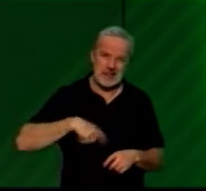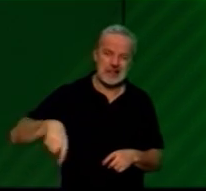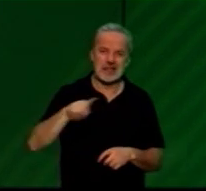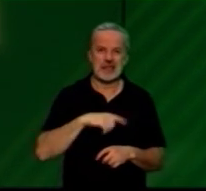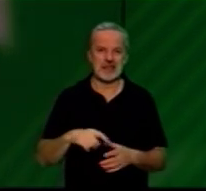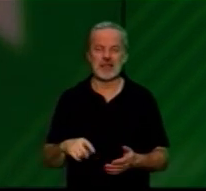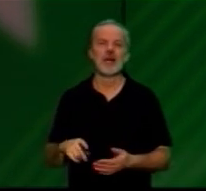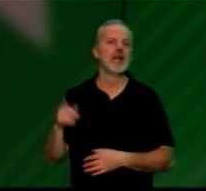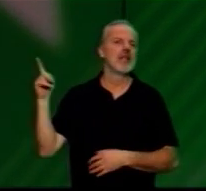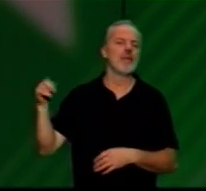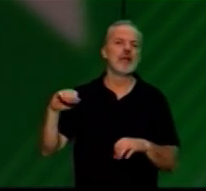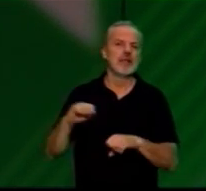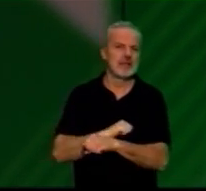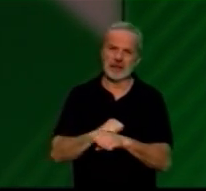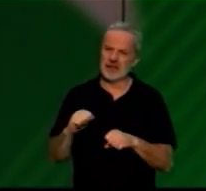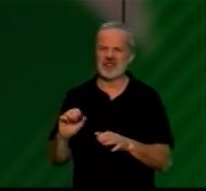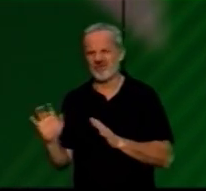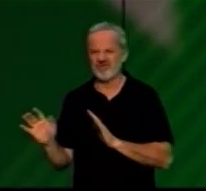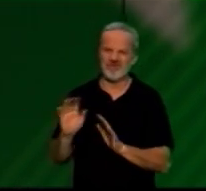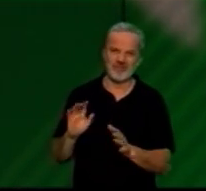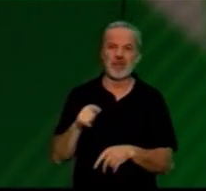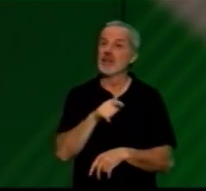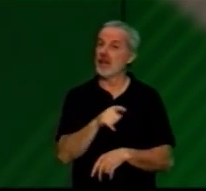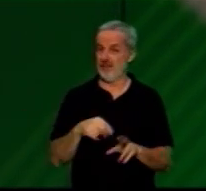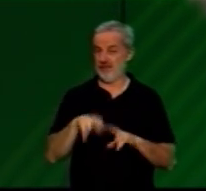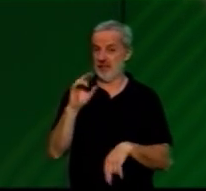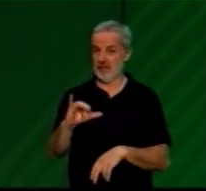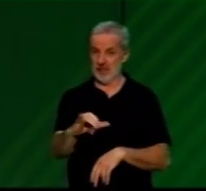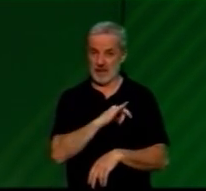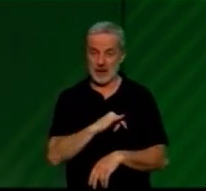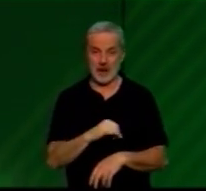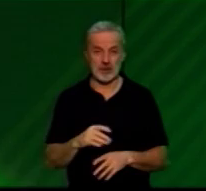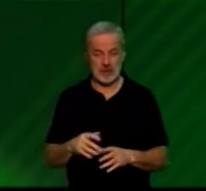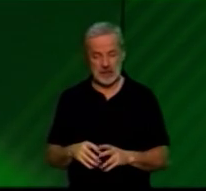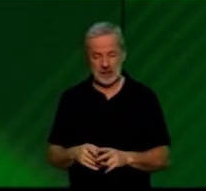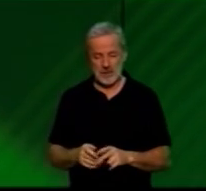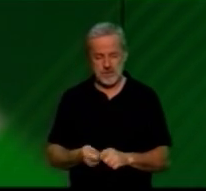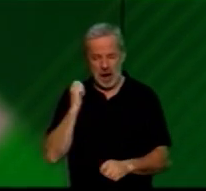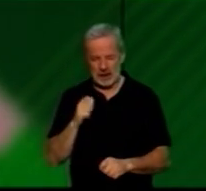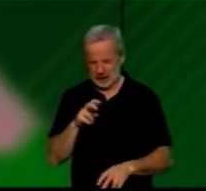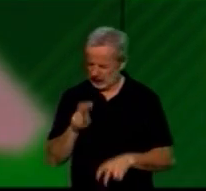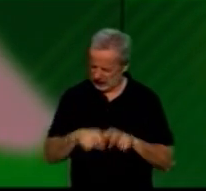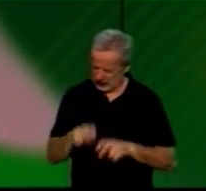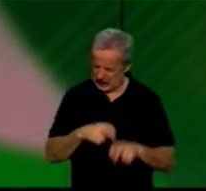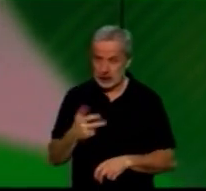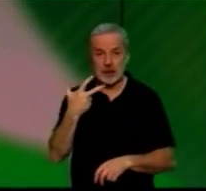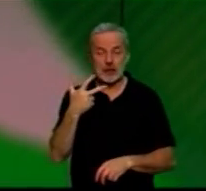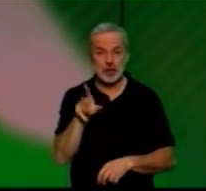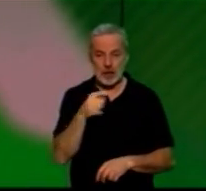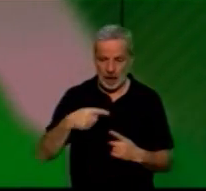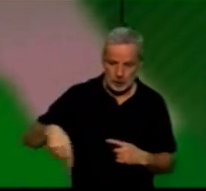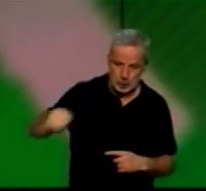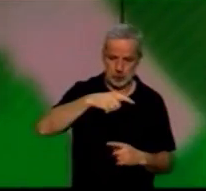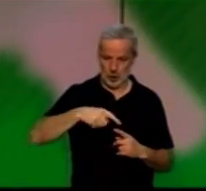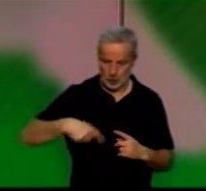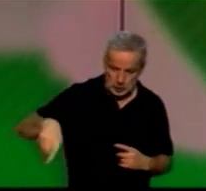Oproti silniční jasně je to podle mě to více takový zajímavější. Když třeba je ten sprint, tak máte tam 3 kola a v posledním